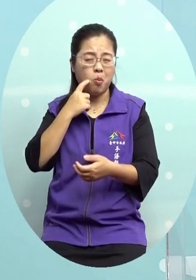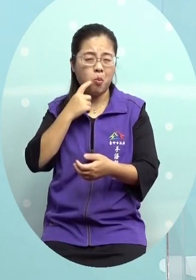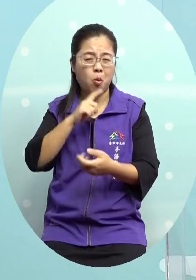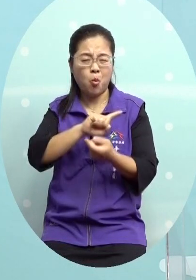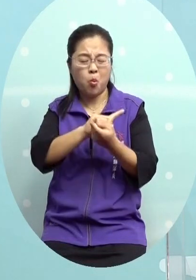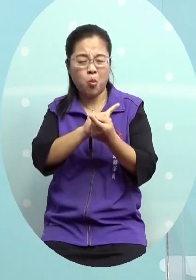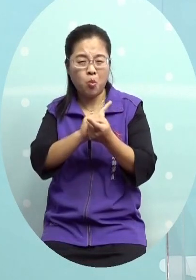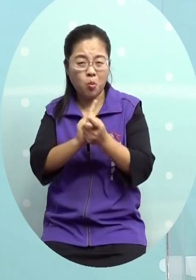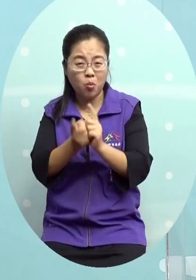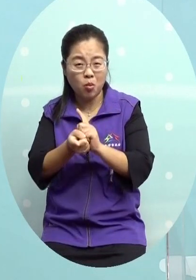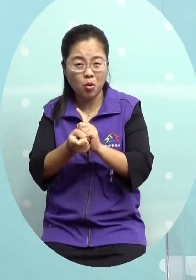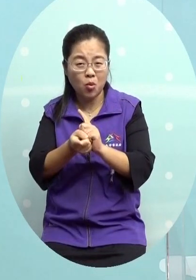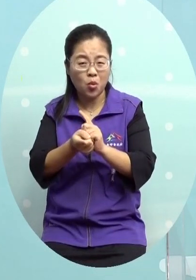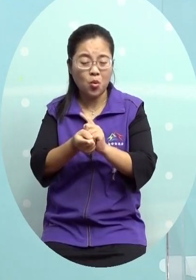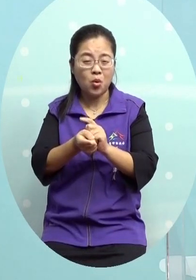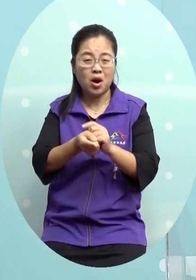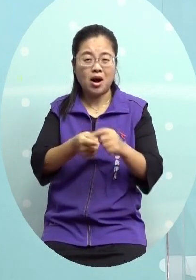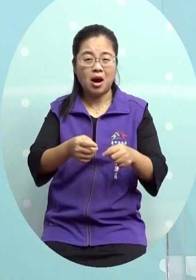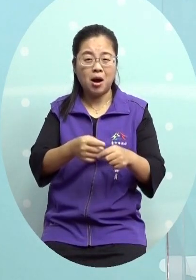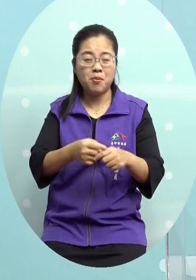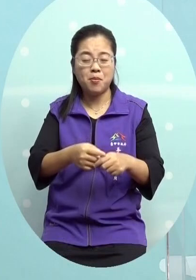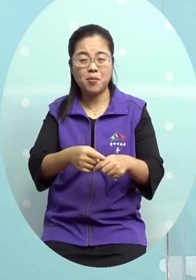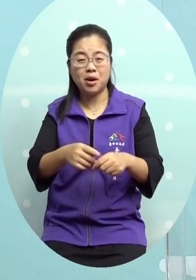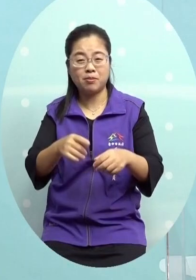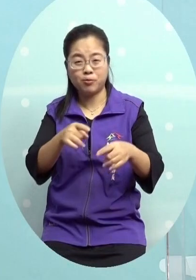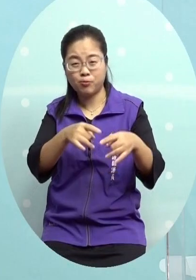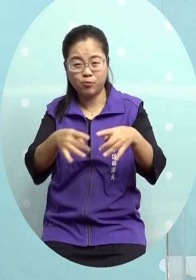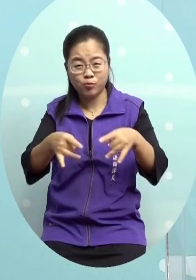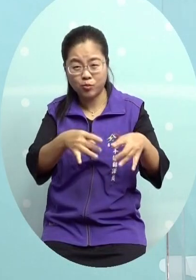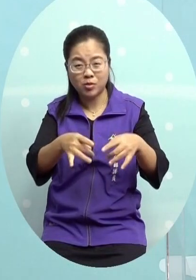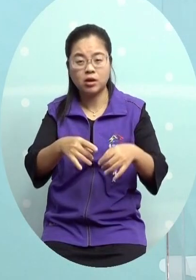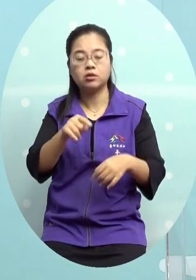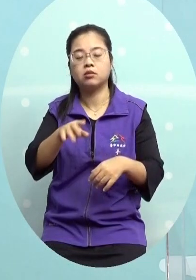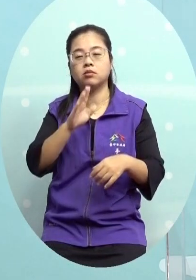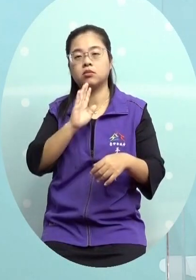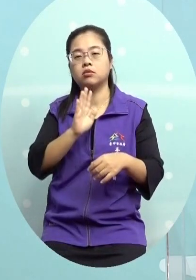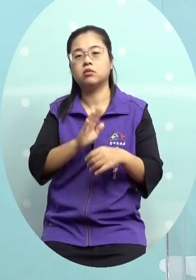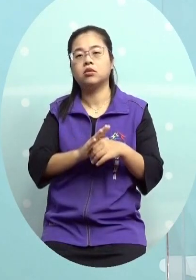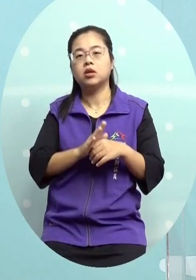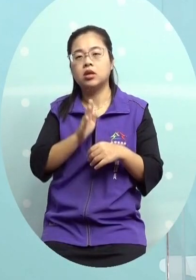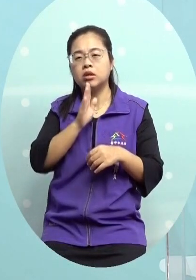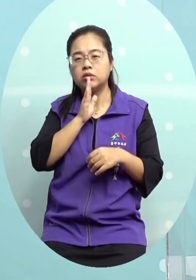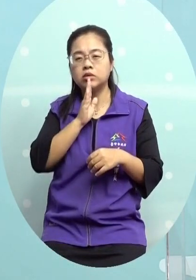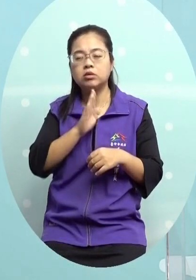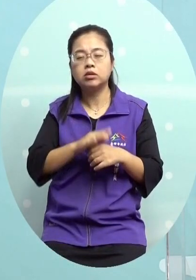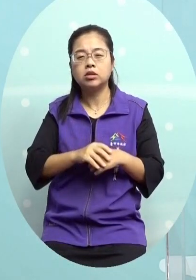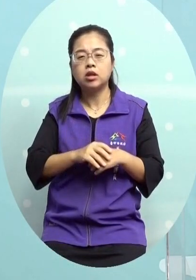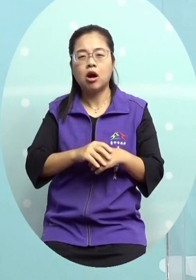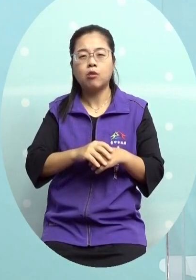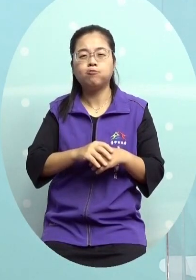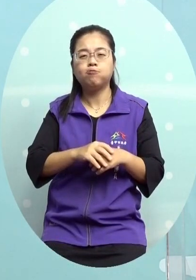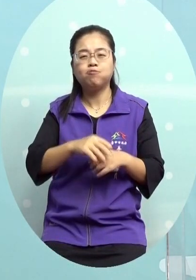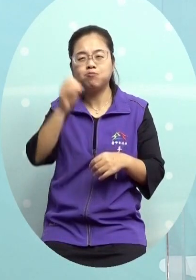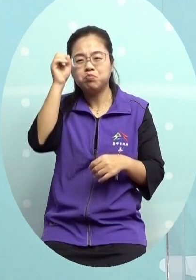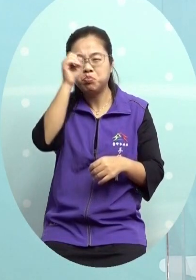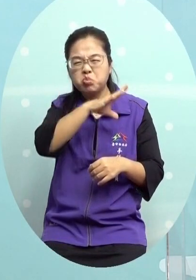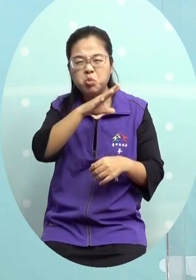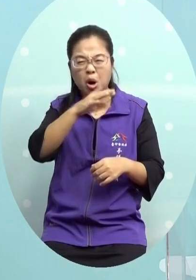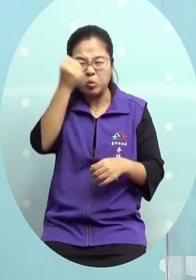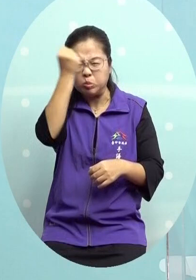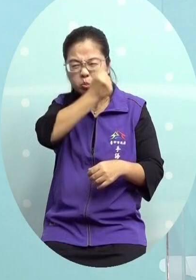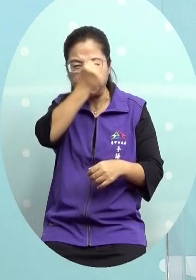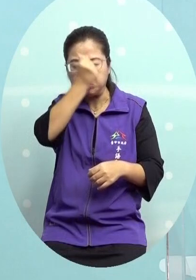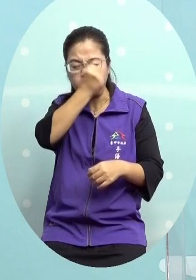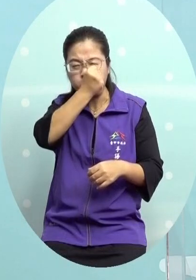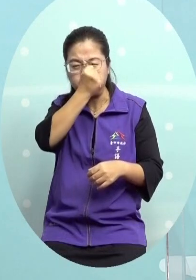这一场选举，是没有做正面的表述，都是做这种负面的一个恶意的